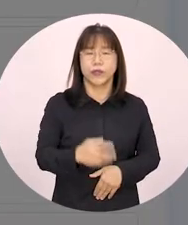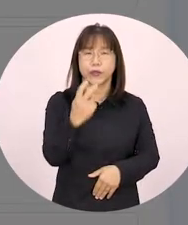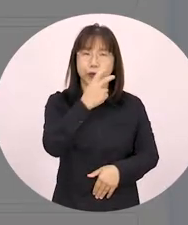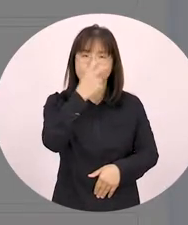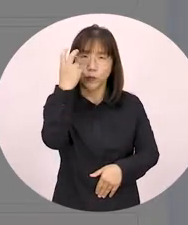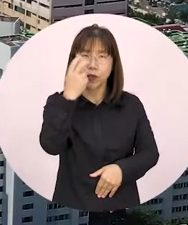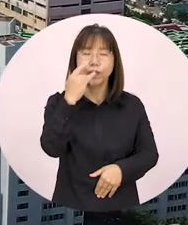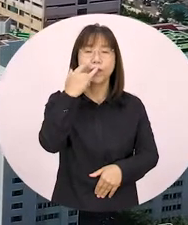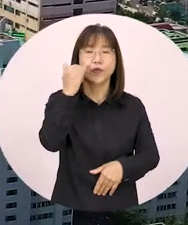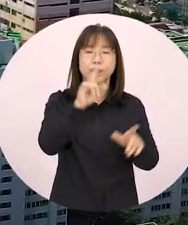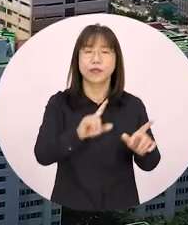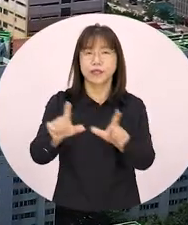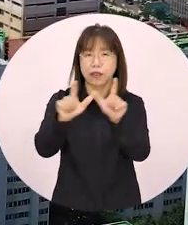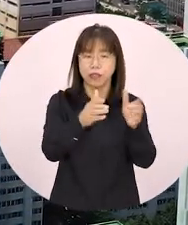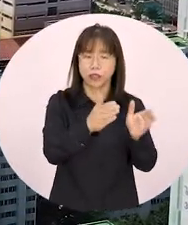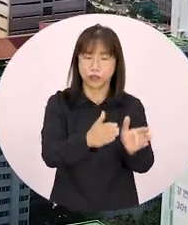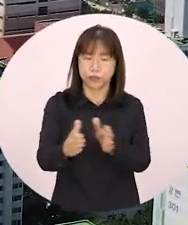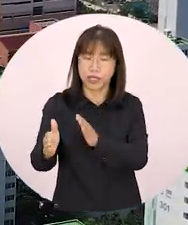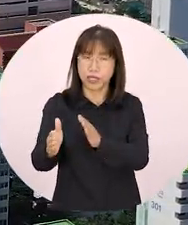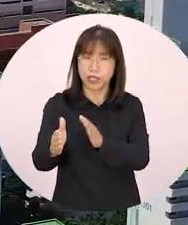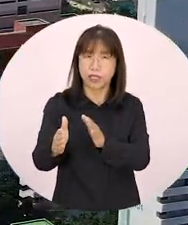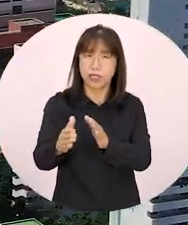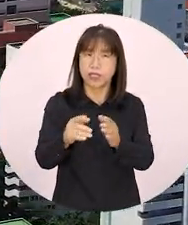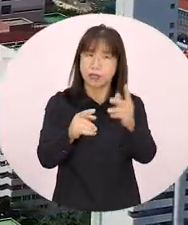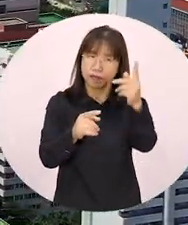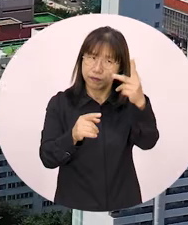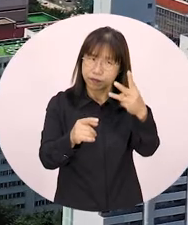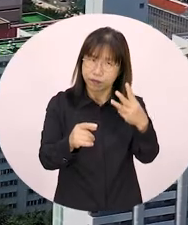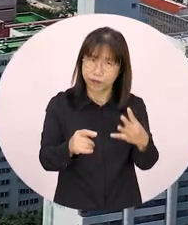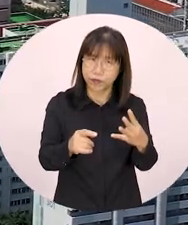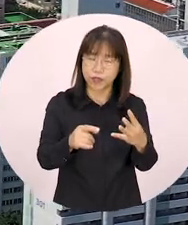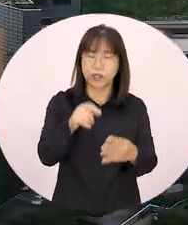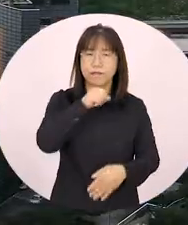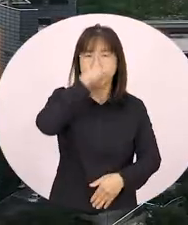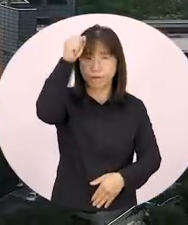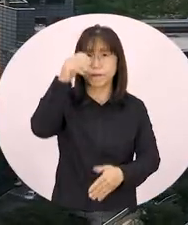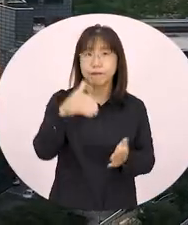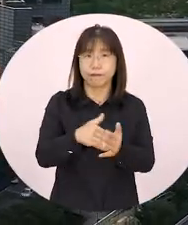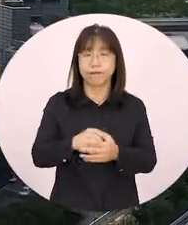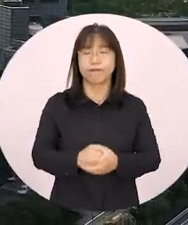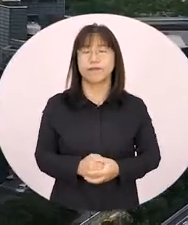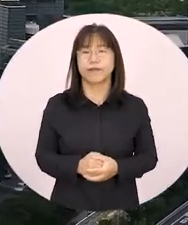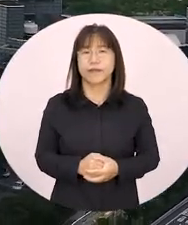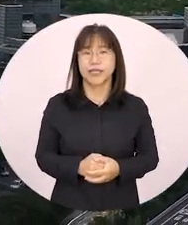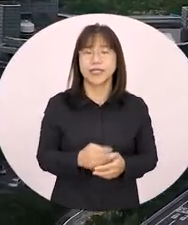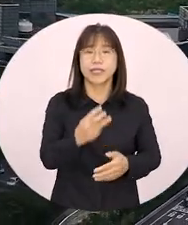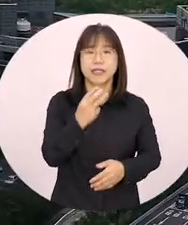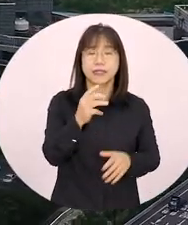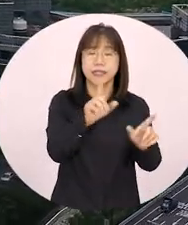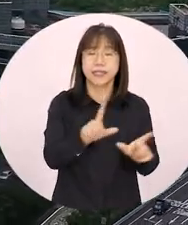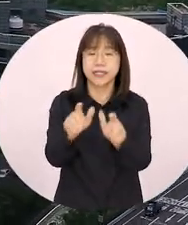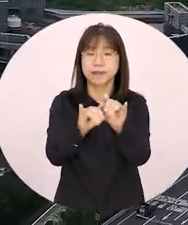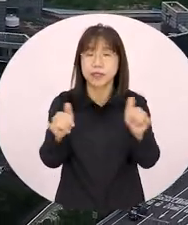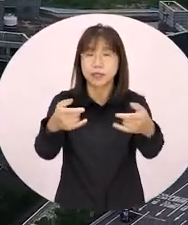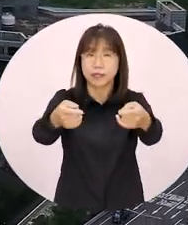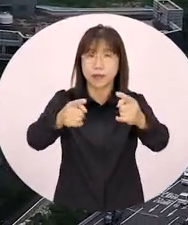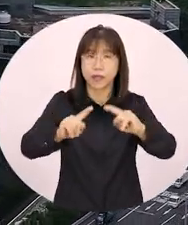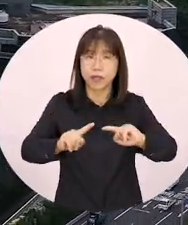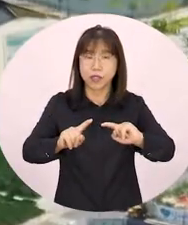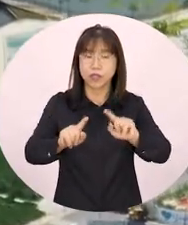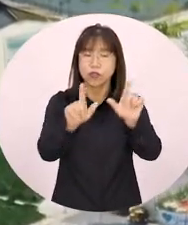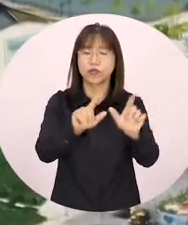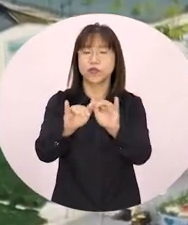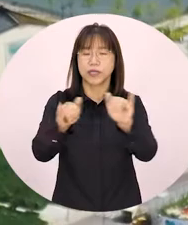사업으로 슬기로운 부모생활준비, 나는 부모다 등이 선정됐습니다. 시민참여 예산제는 예산